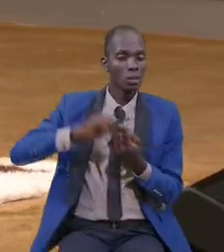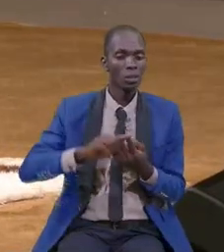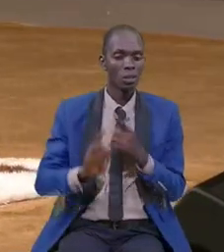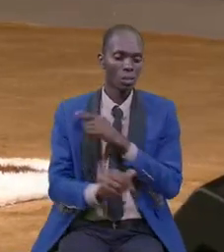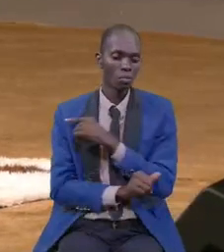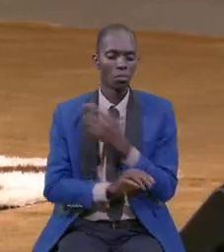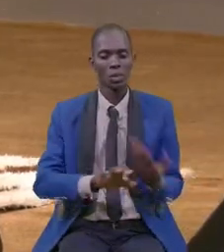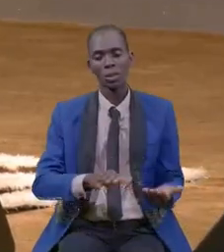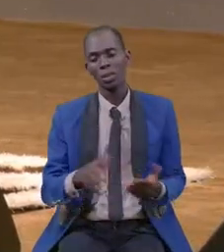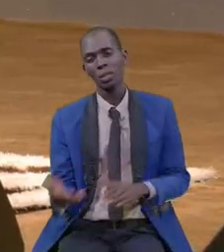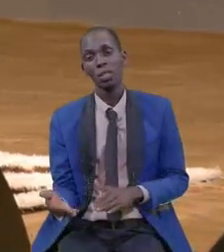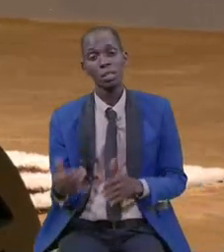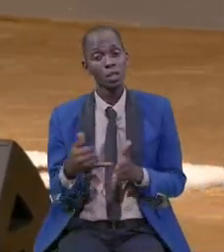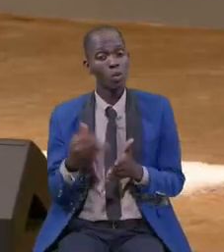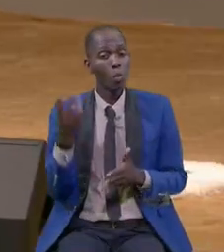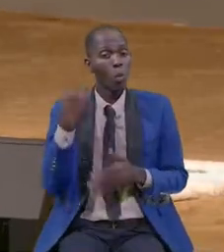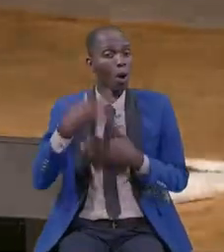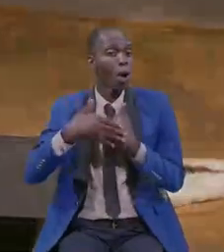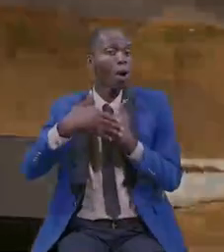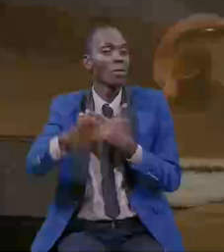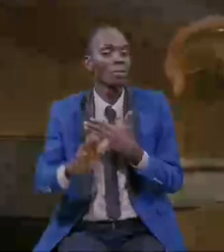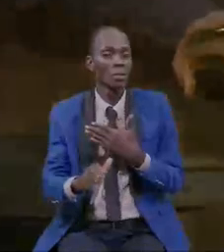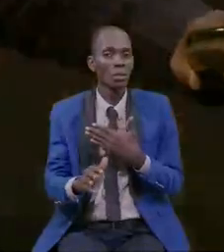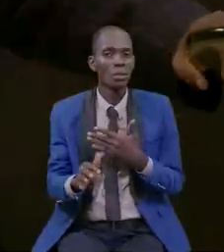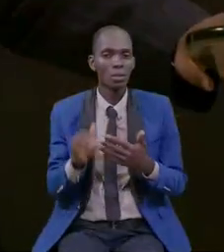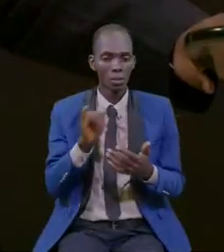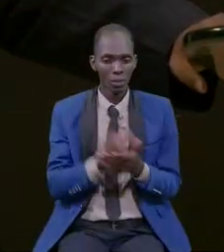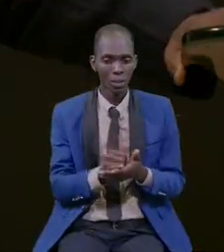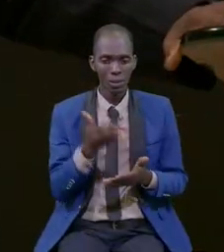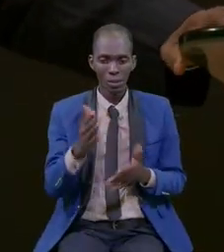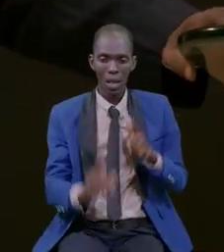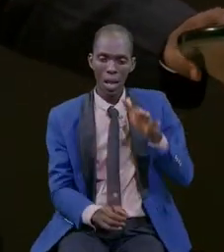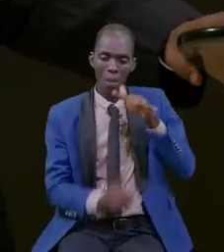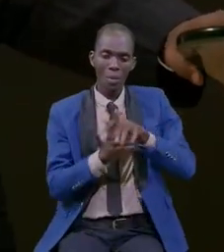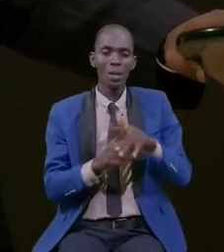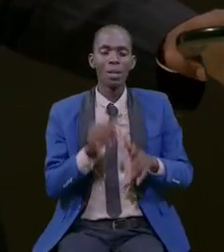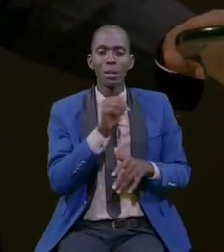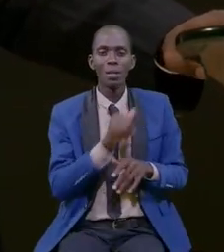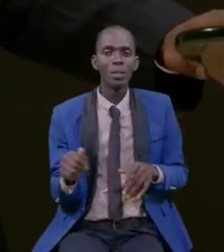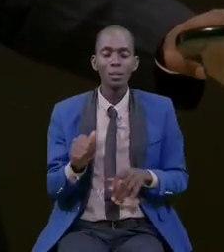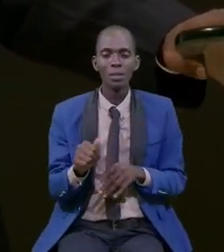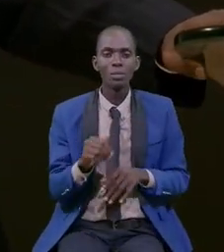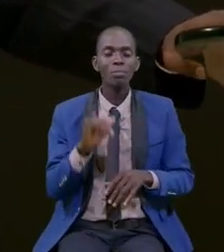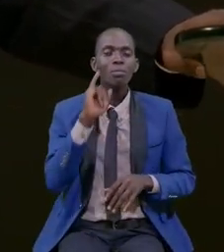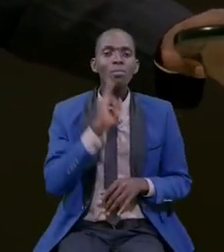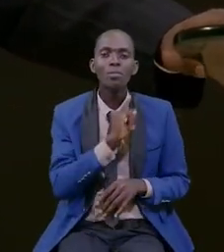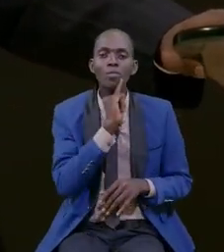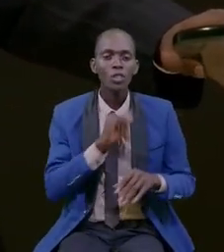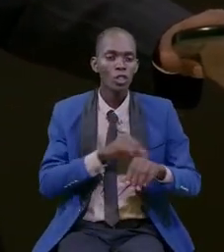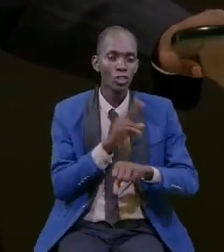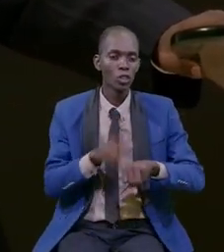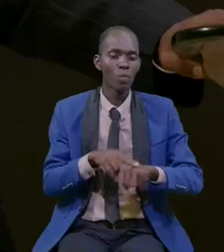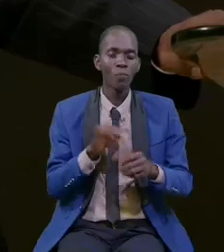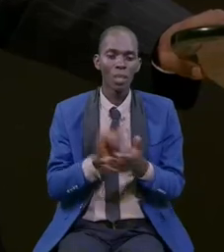trépassé c'est après bien après que la nation d'Israël a possédé toute choses non seulement